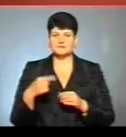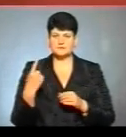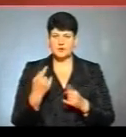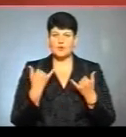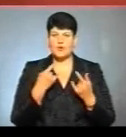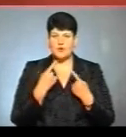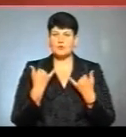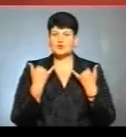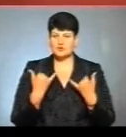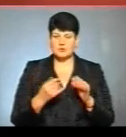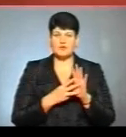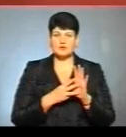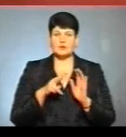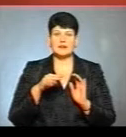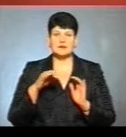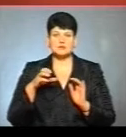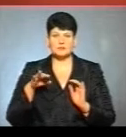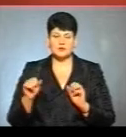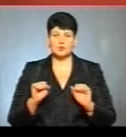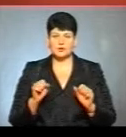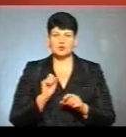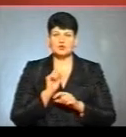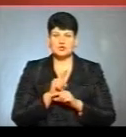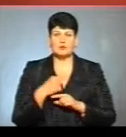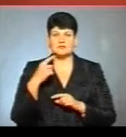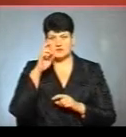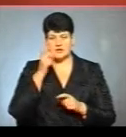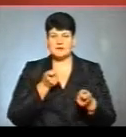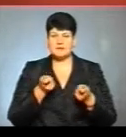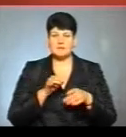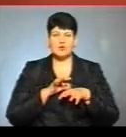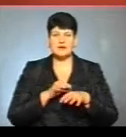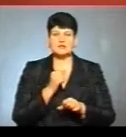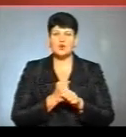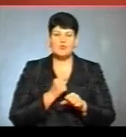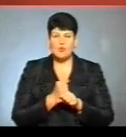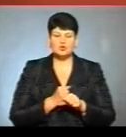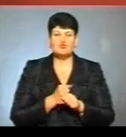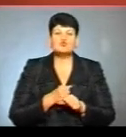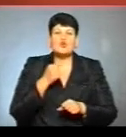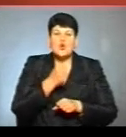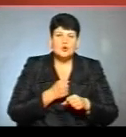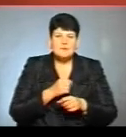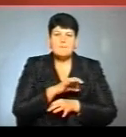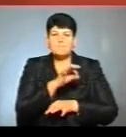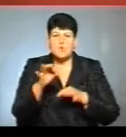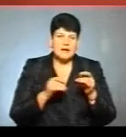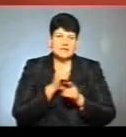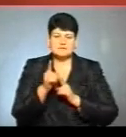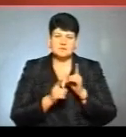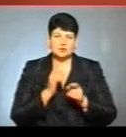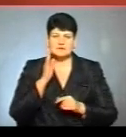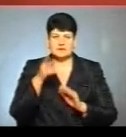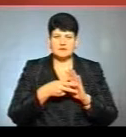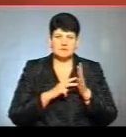говоримо сьогодні, адже 8 листопада уряд доручив обласним державним адміністраціям провести роботу з розроблення проєктів змін до перспективних